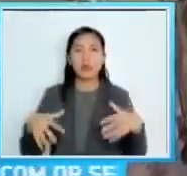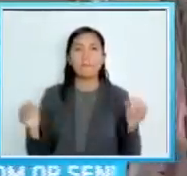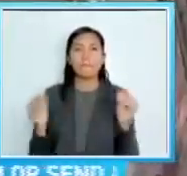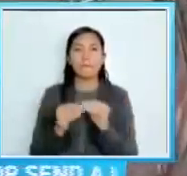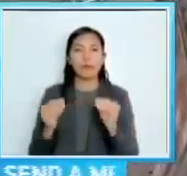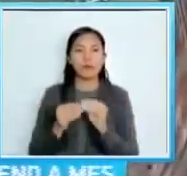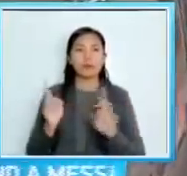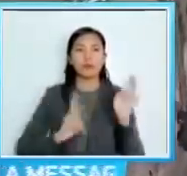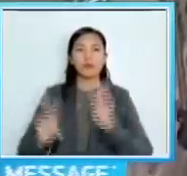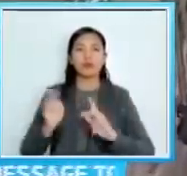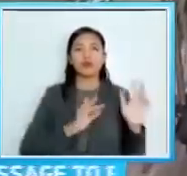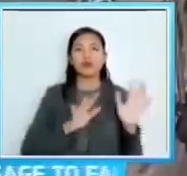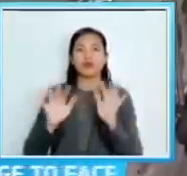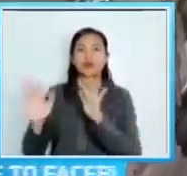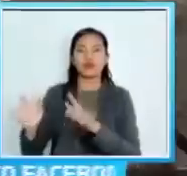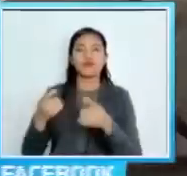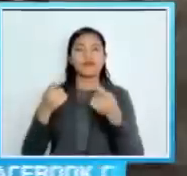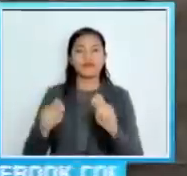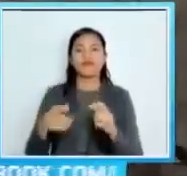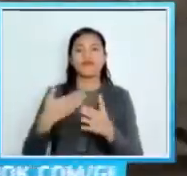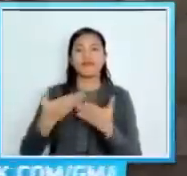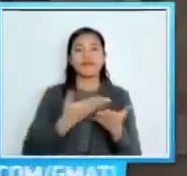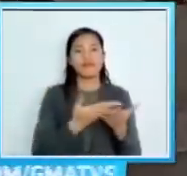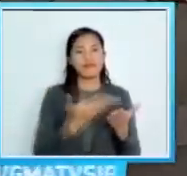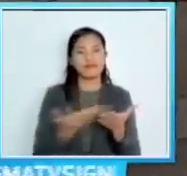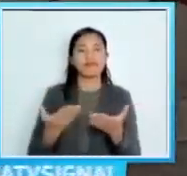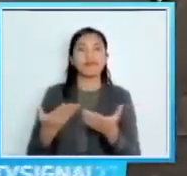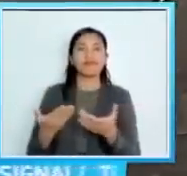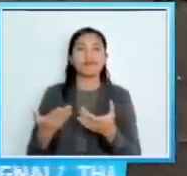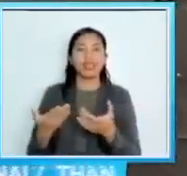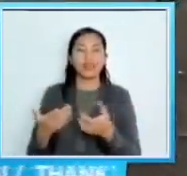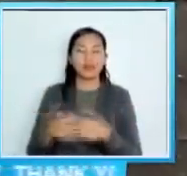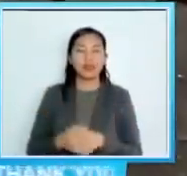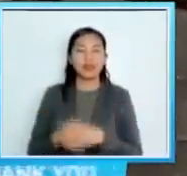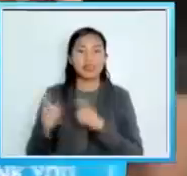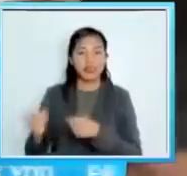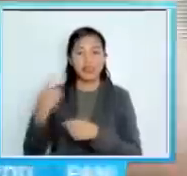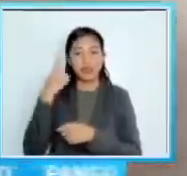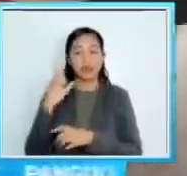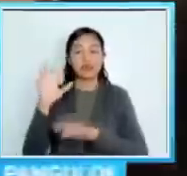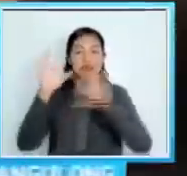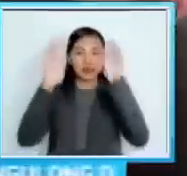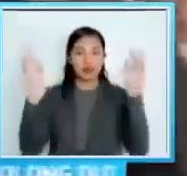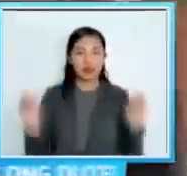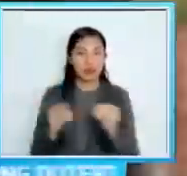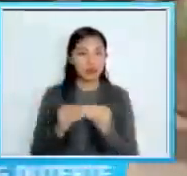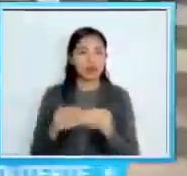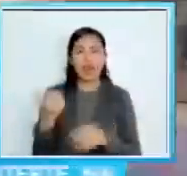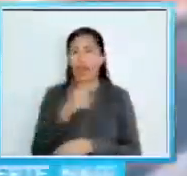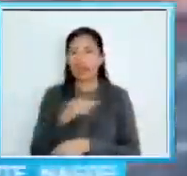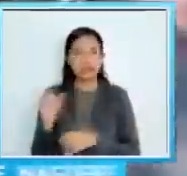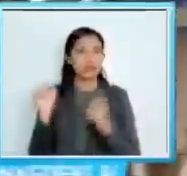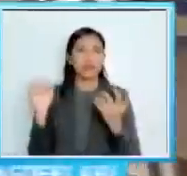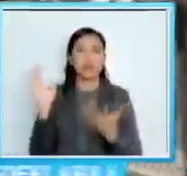ng mga naghahabol ng panregalo sa Pasko. Siyempre, rito hindi ka mabibigo dahil kahit anong hanapin mo, naririto. May